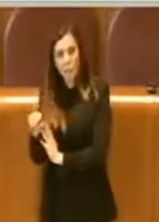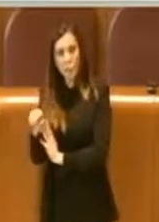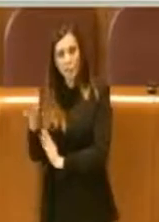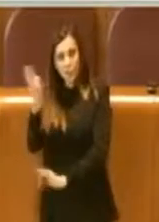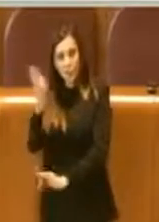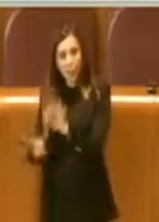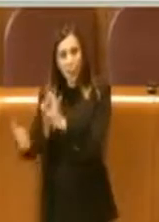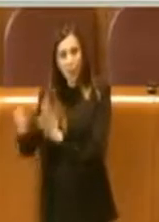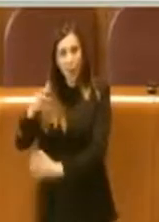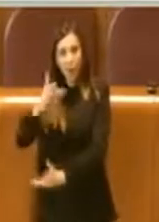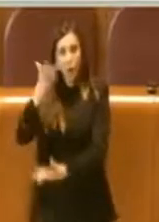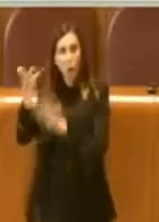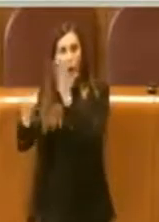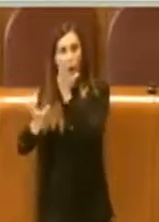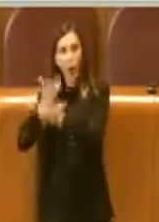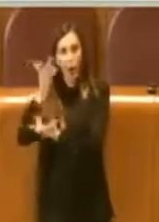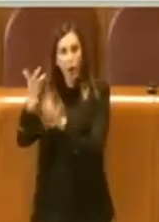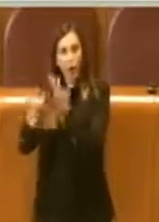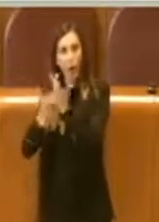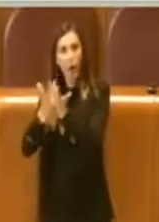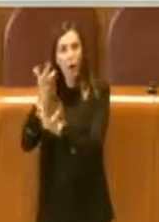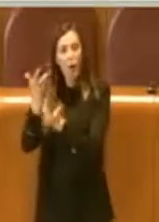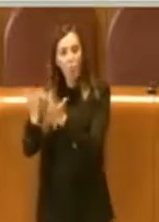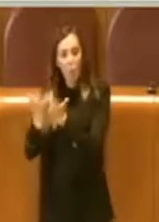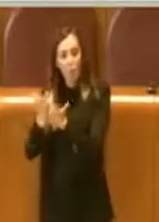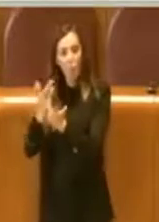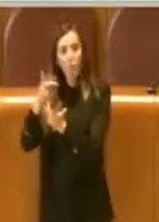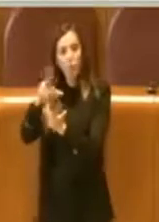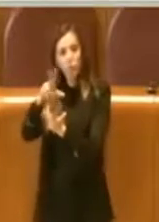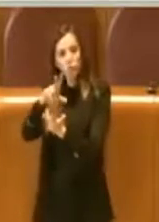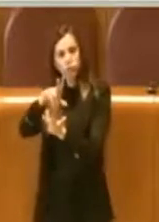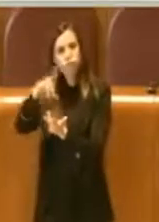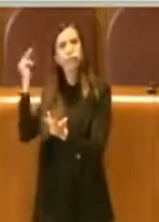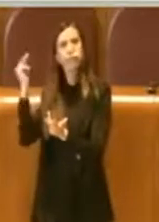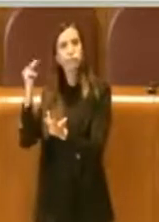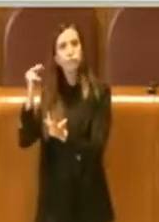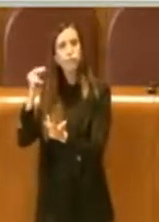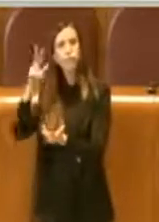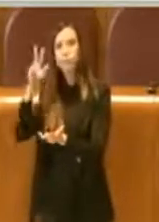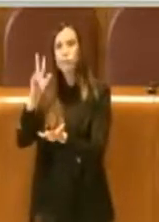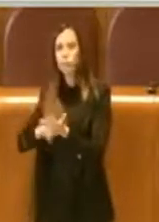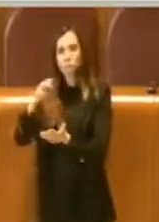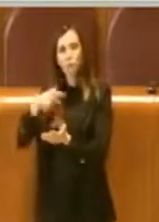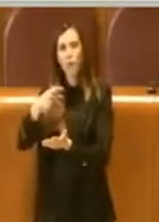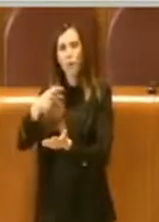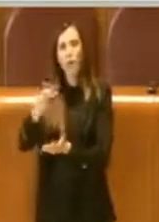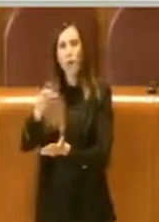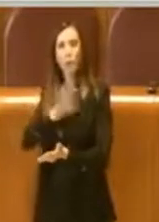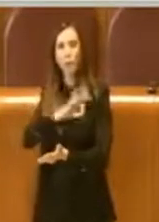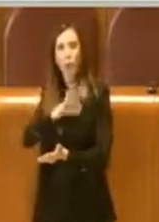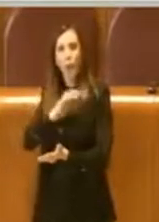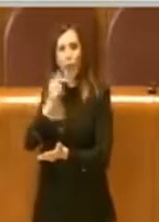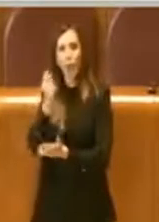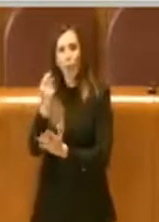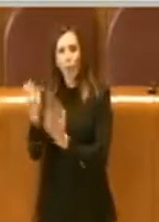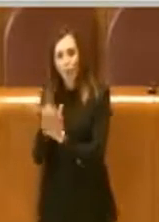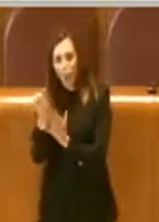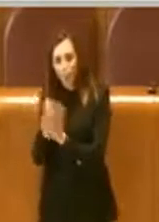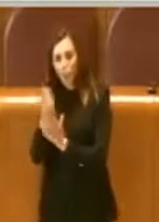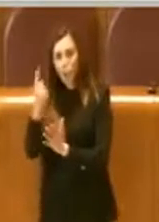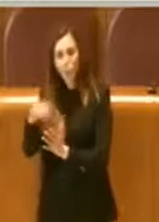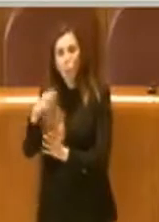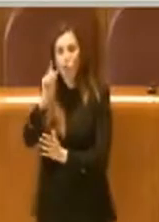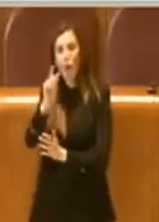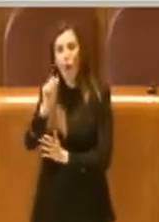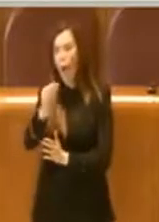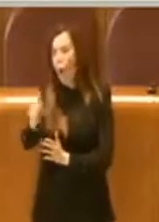del Teatro dell'Opera, ha voluto riconoscere i contributi, i premi di produzione di tutti i lavoratori,